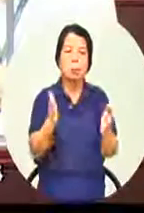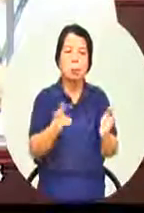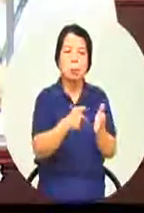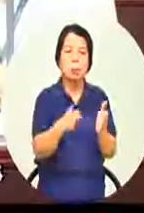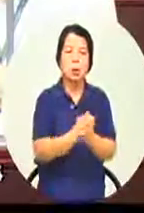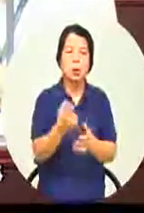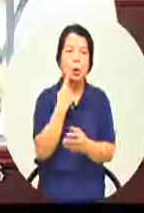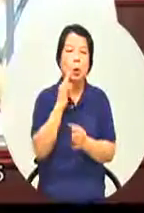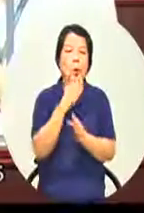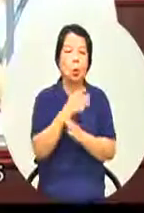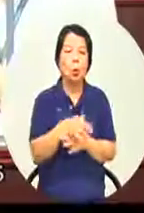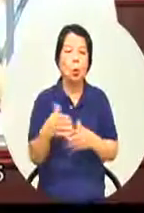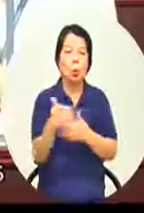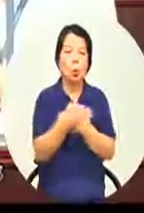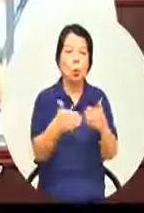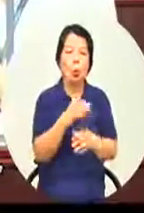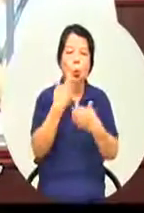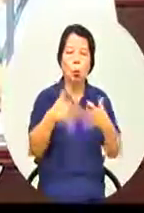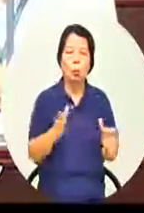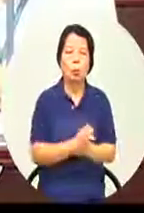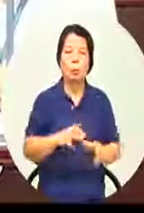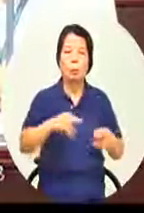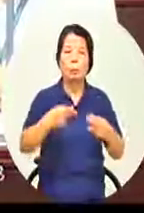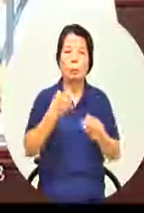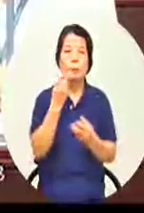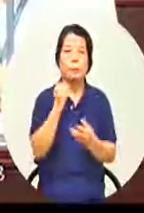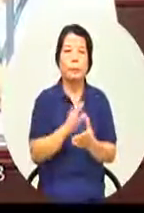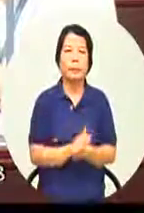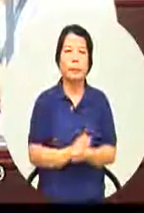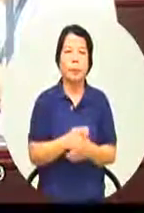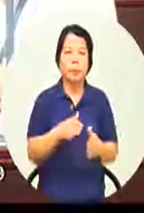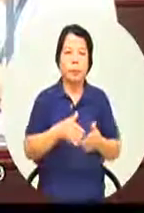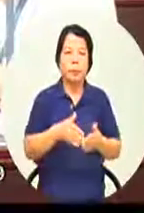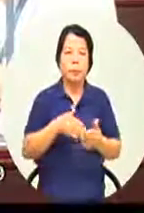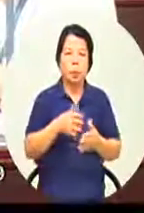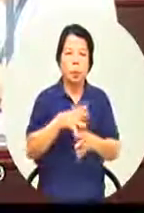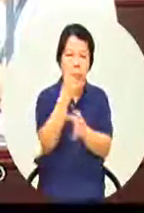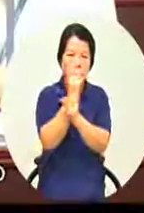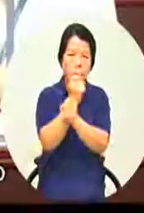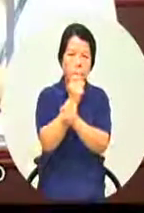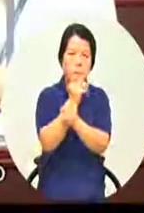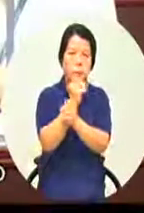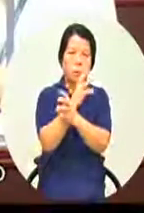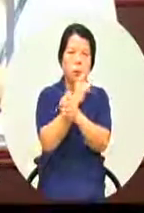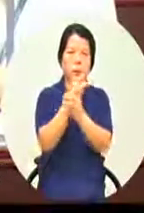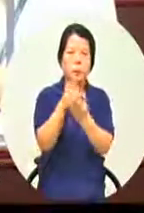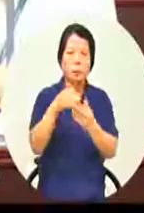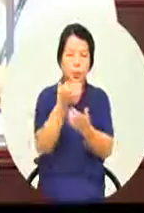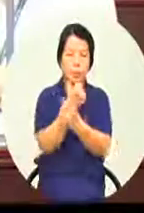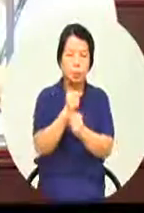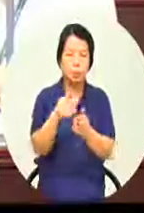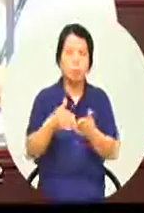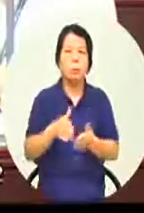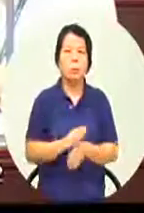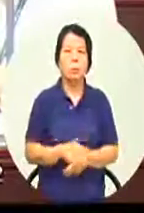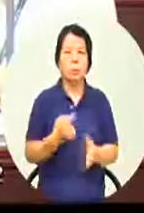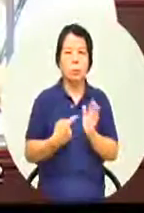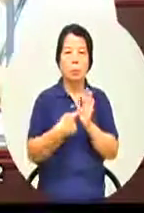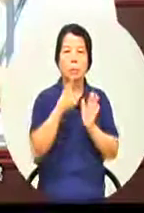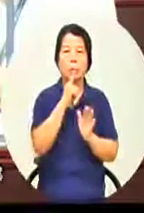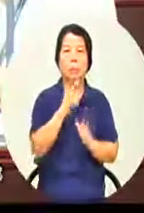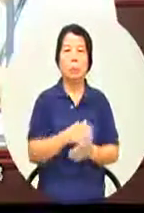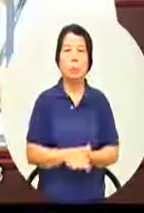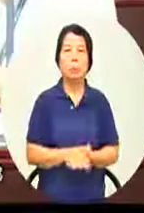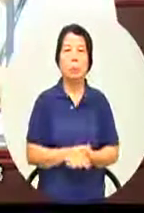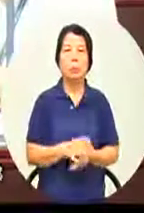量很大，没有其他的改善，我们会一定要把这个耗资的部分纳进来考虑。那我要表达的是说，